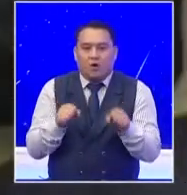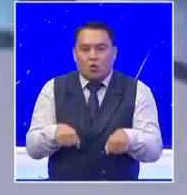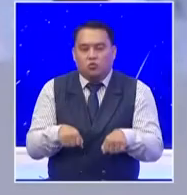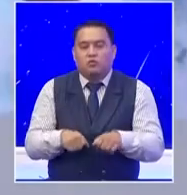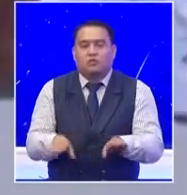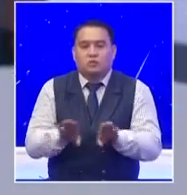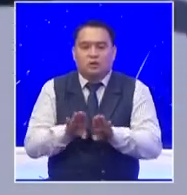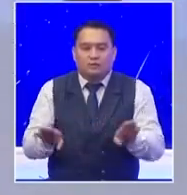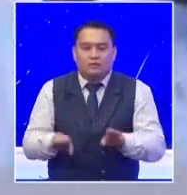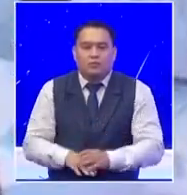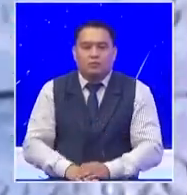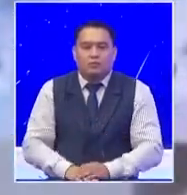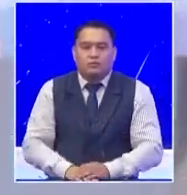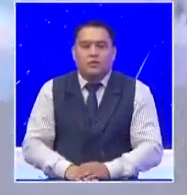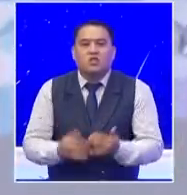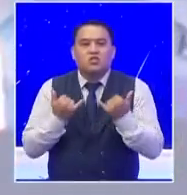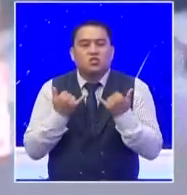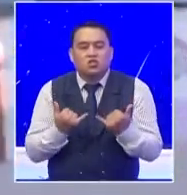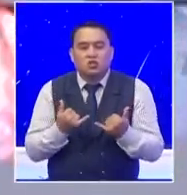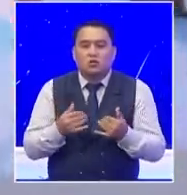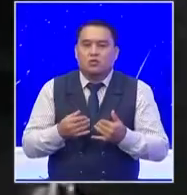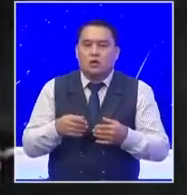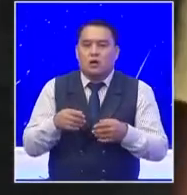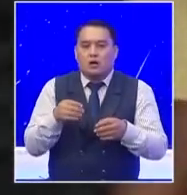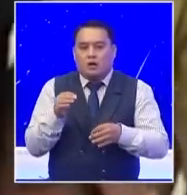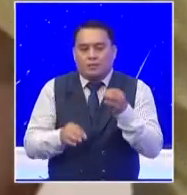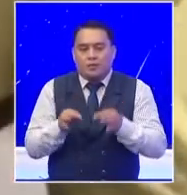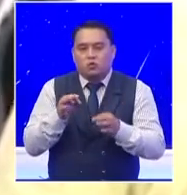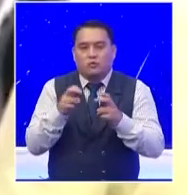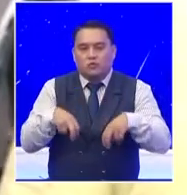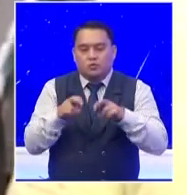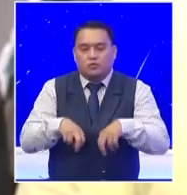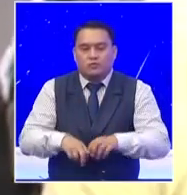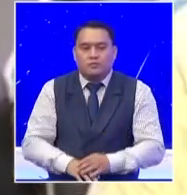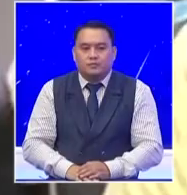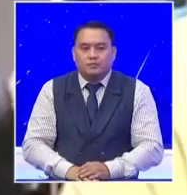тот же срок с конфискацией имущества. В настоящее время обстоятельства дела выясняются.